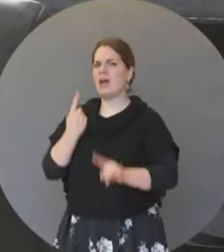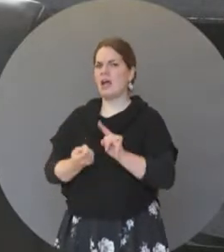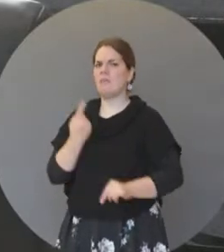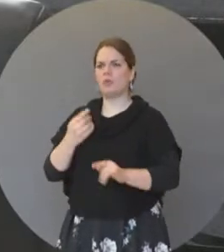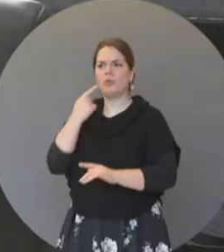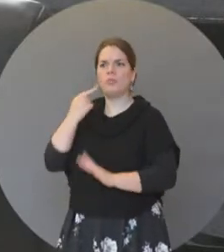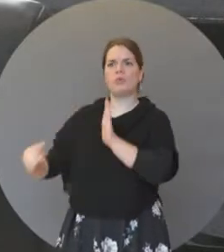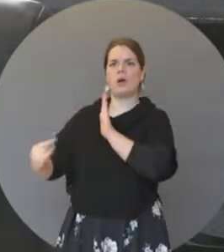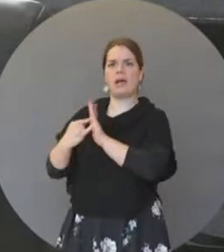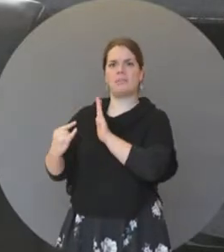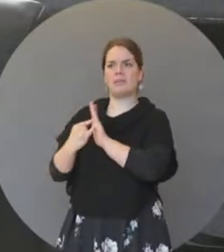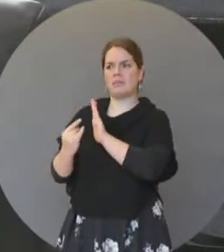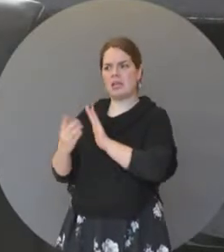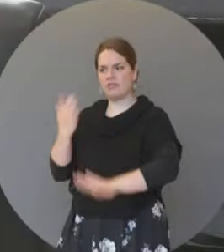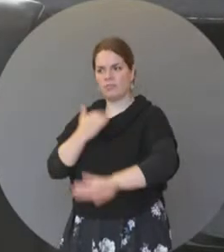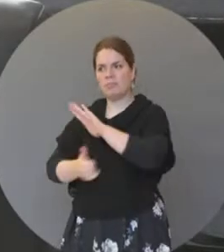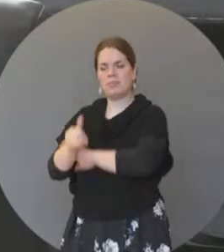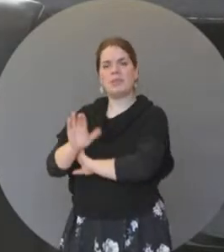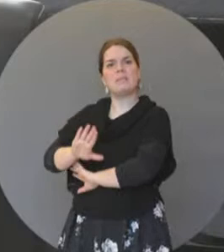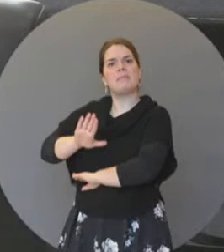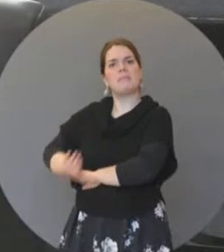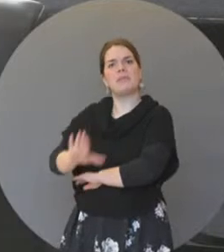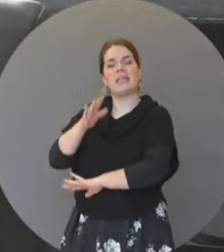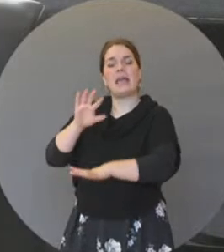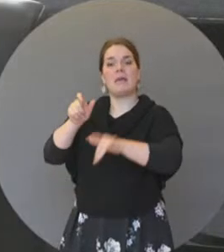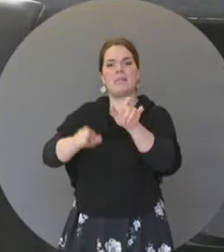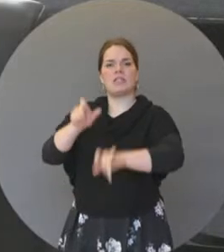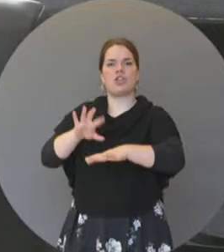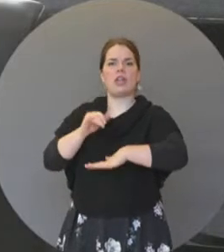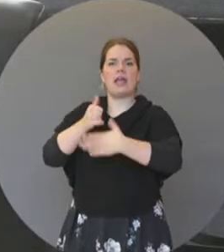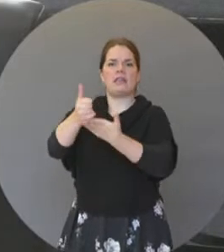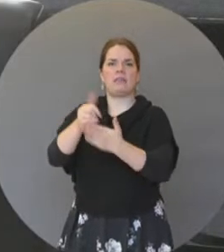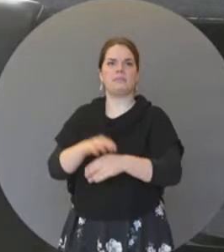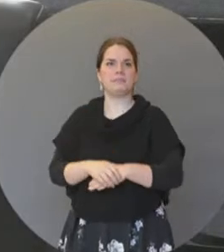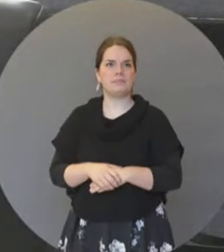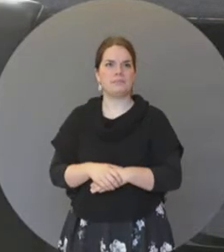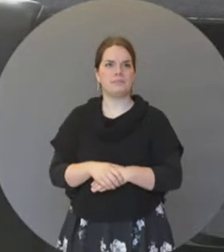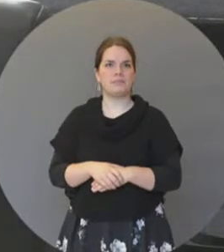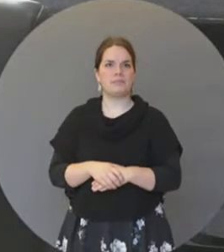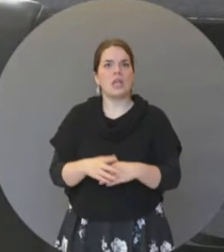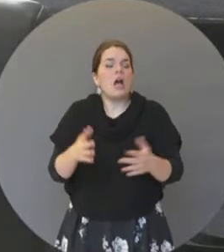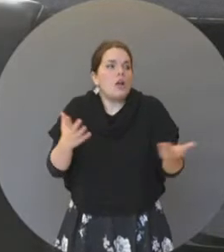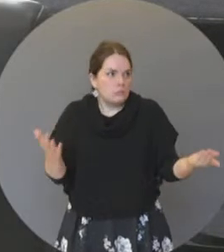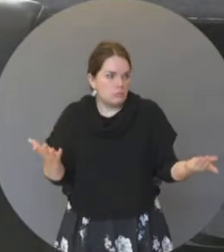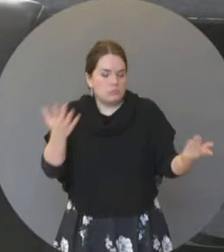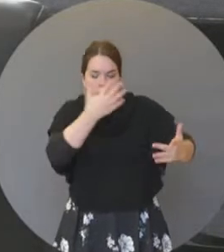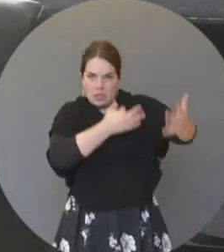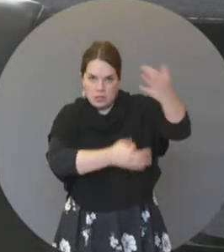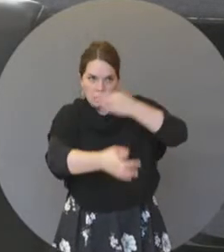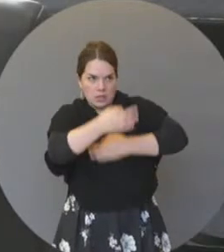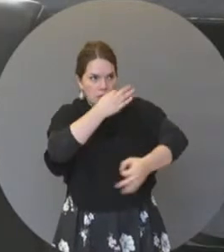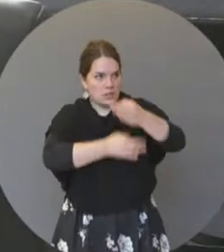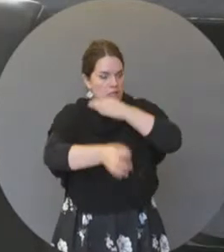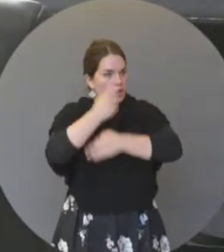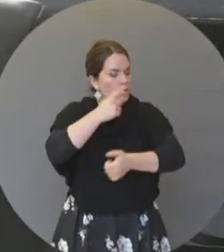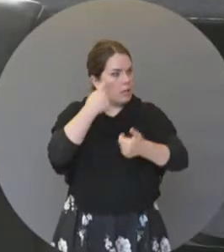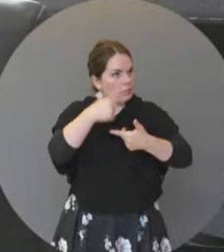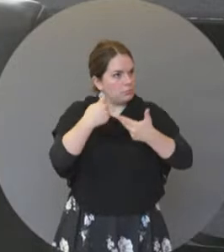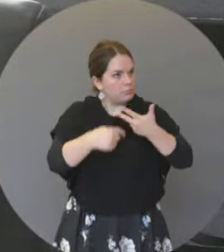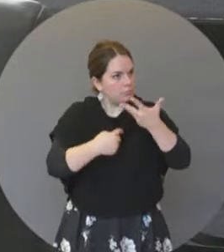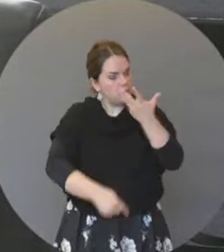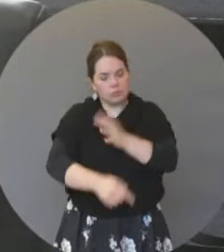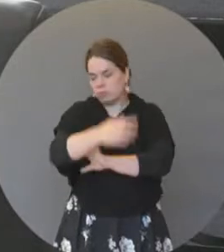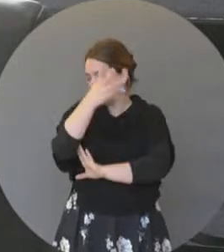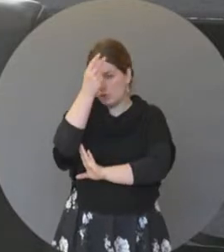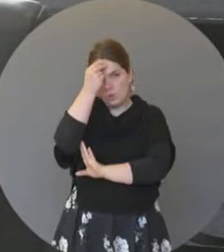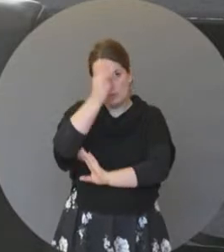de l'autonomie et des aidants j'ai bien entendu les différentes marques ont été évoquées lors de la réunion avec les clics et aussi en